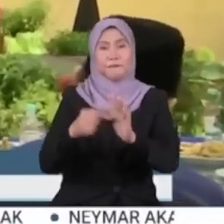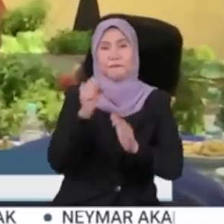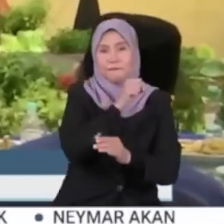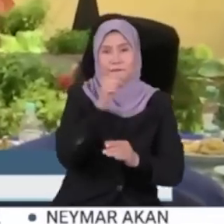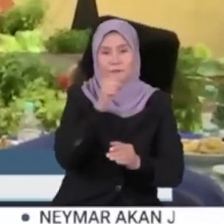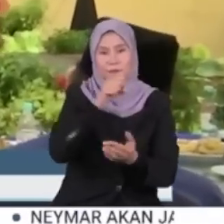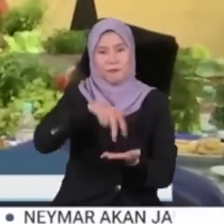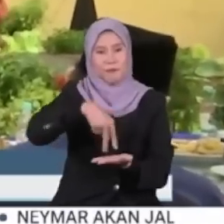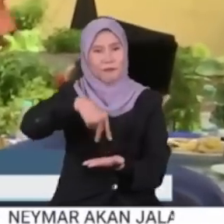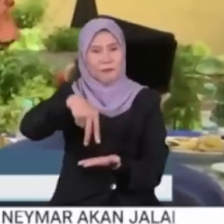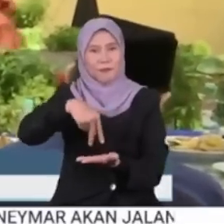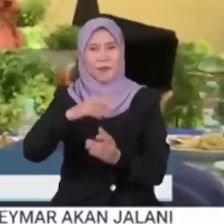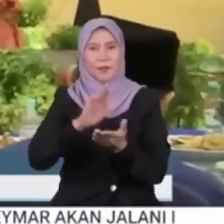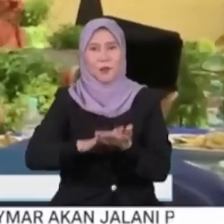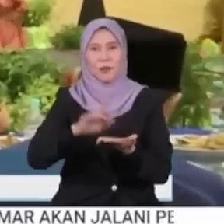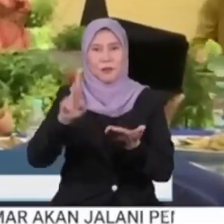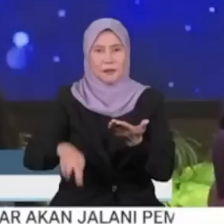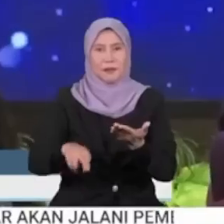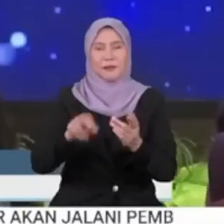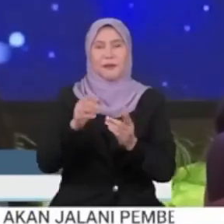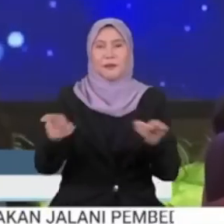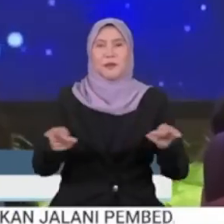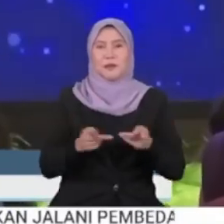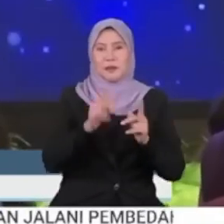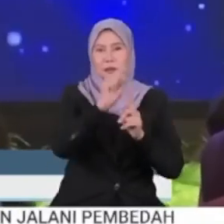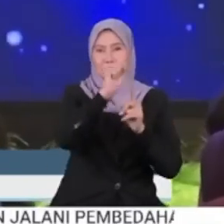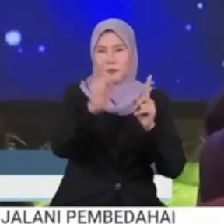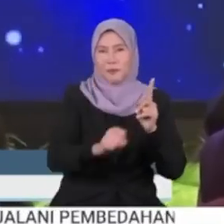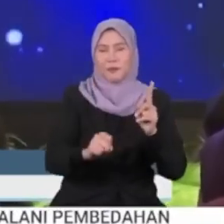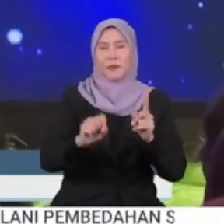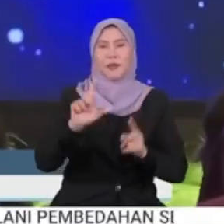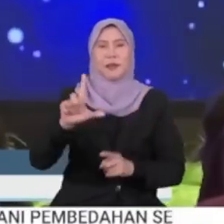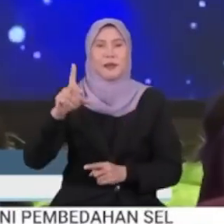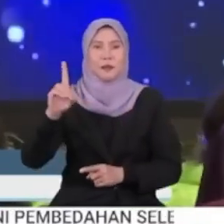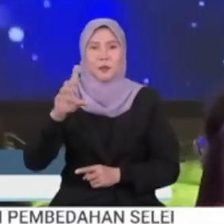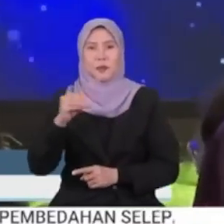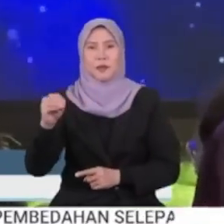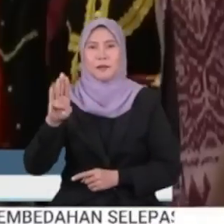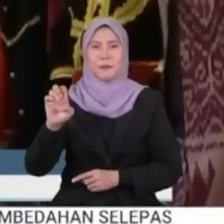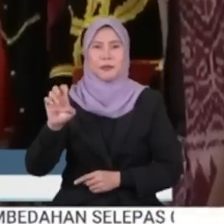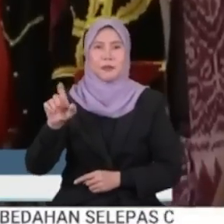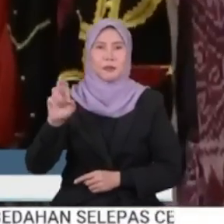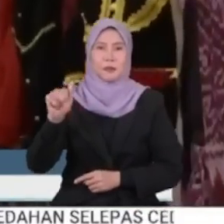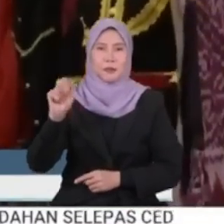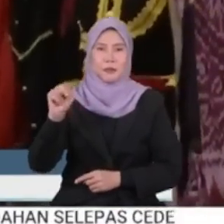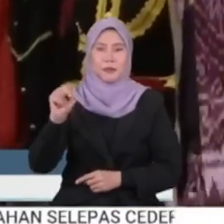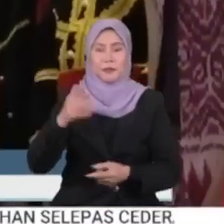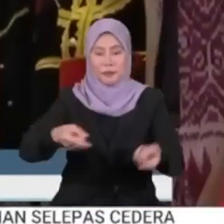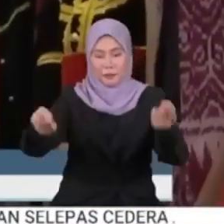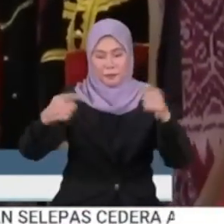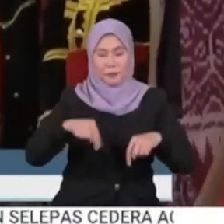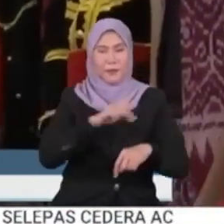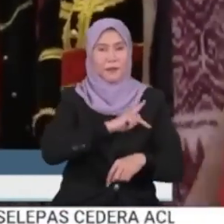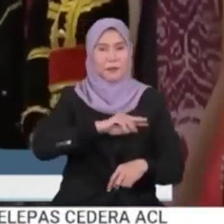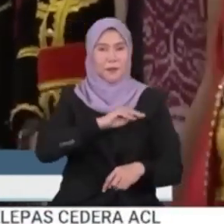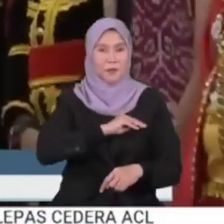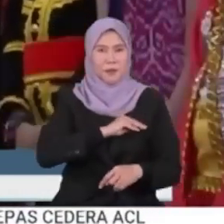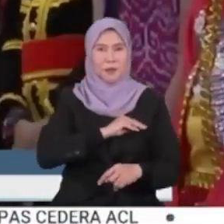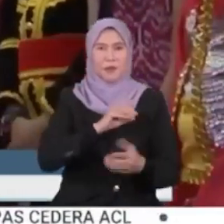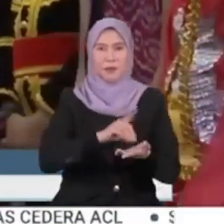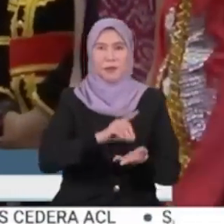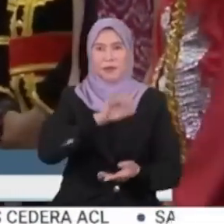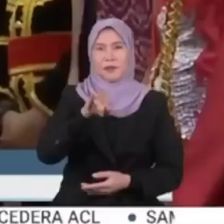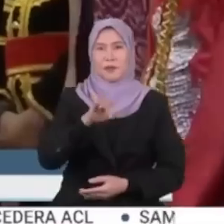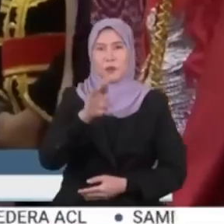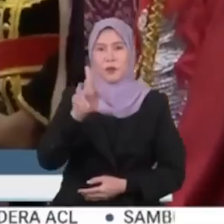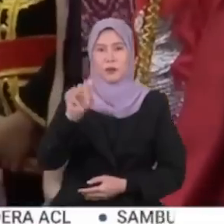nyanyian pelajar sekolah rendah dari sekitar Sandakan, Lahad Datu dan Beluran. Hadir sama Timbalan Ketua Menteri Datuk Seri Panglima Dr.